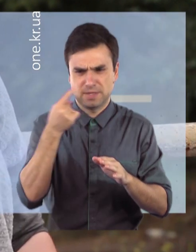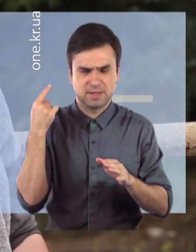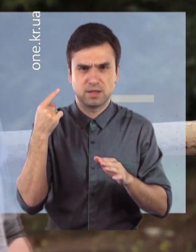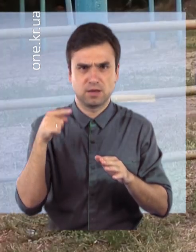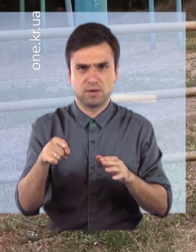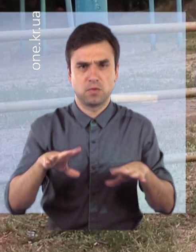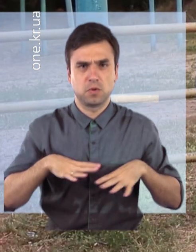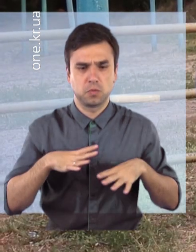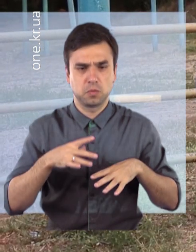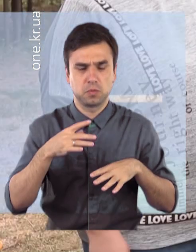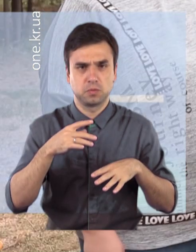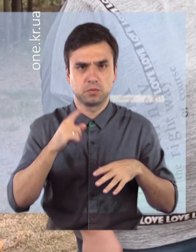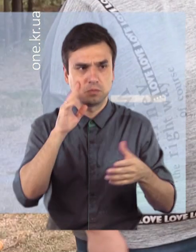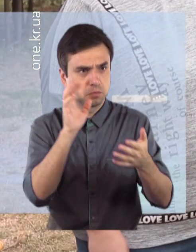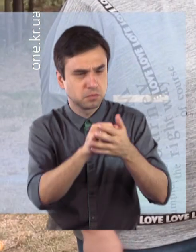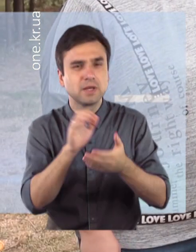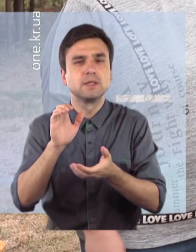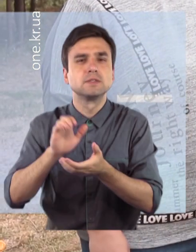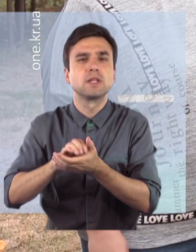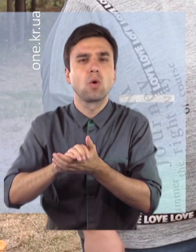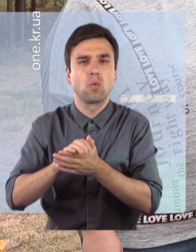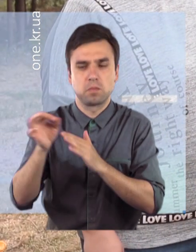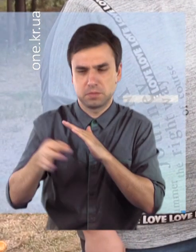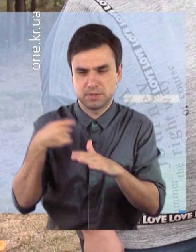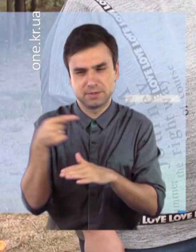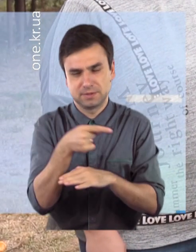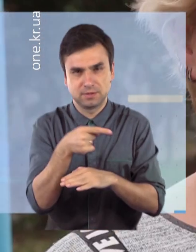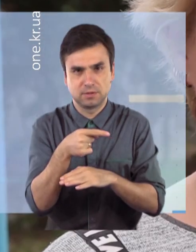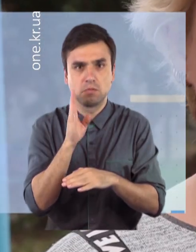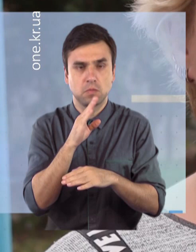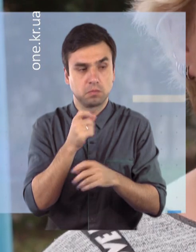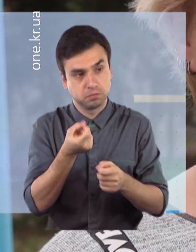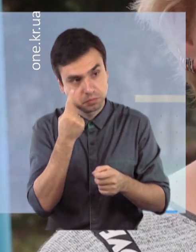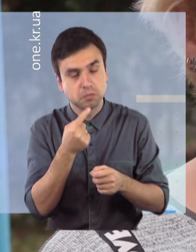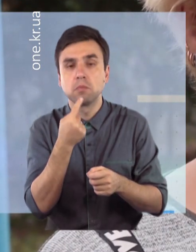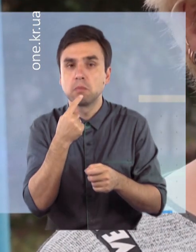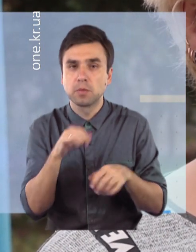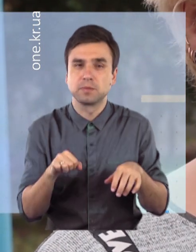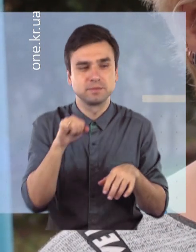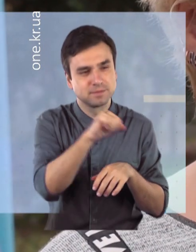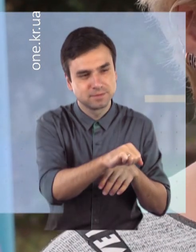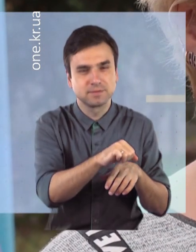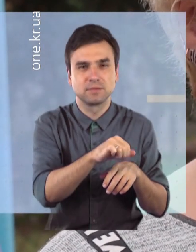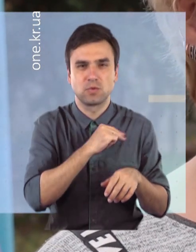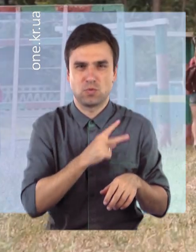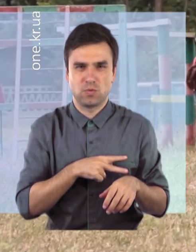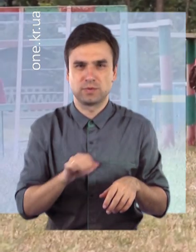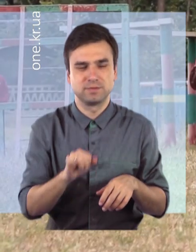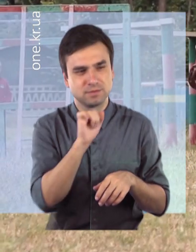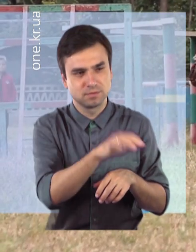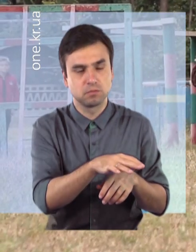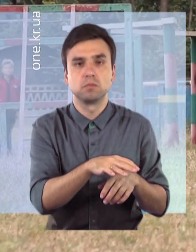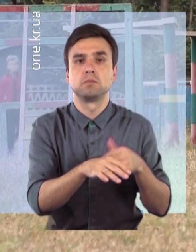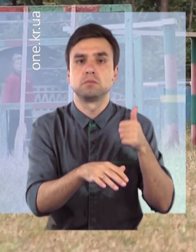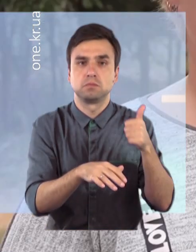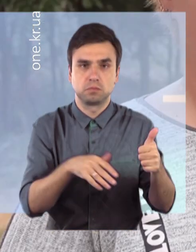іпотерапевта Олега через знайомих. Говорить, якби не він, такі заняття для дитини не організували б самостійно. Бо така терапія – річ